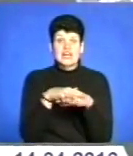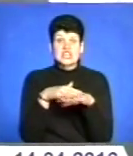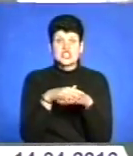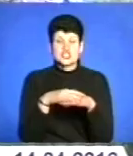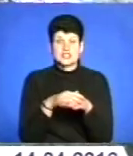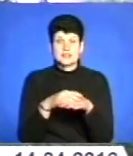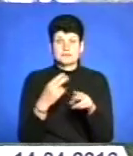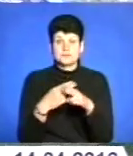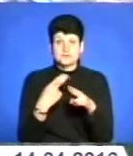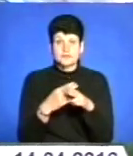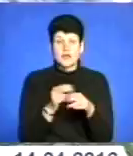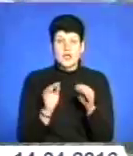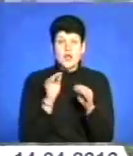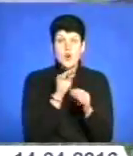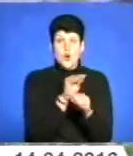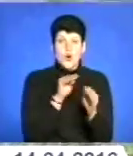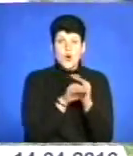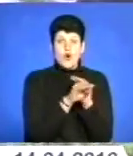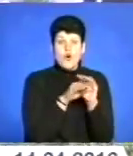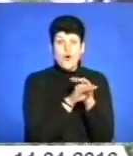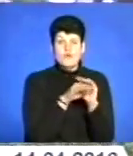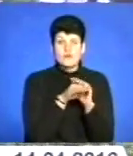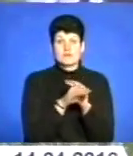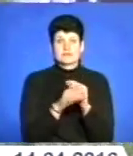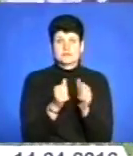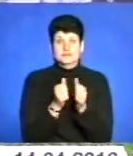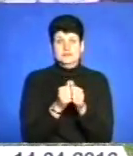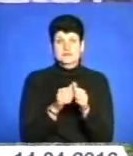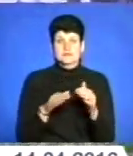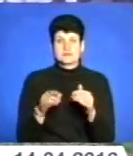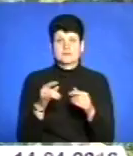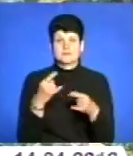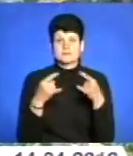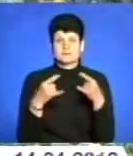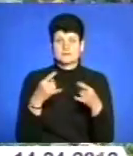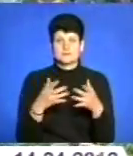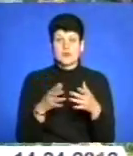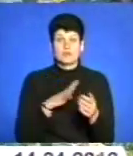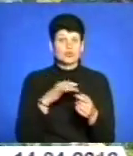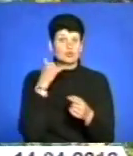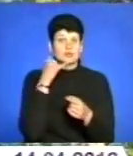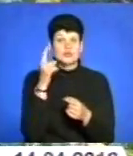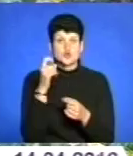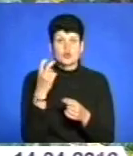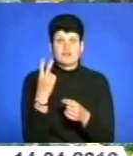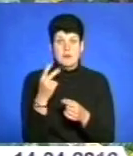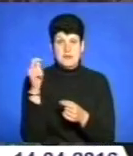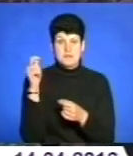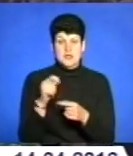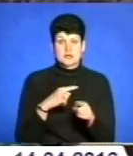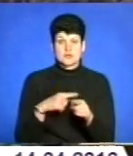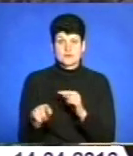і переховував їх на подвір'ї філії Національної телекомпанії України. І було повідомлення на 102, і ми під'їхали